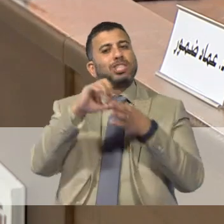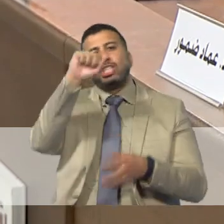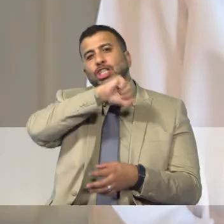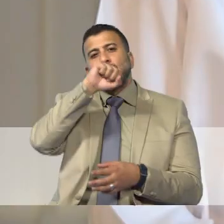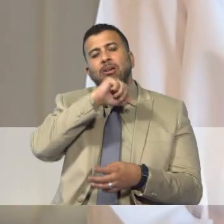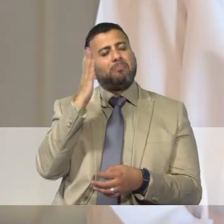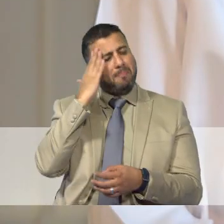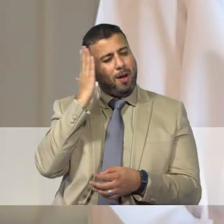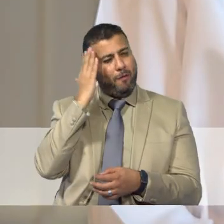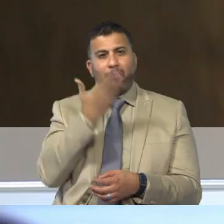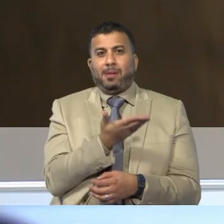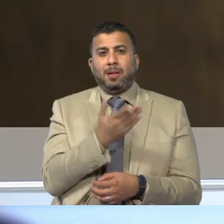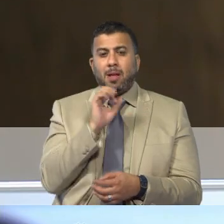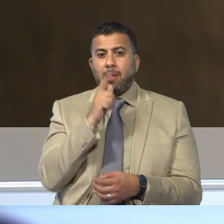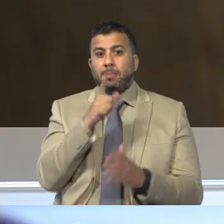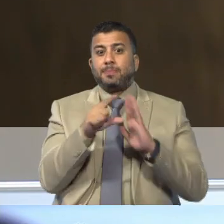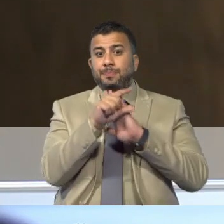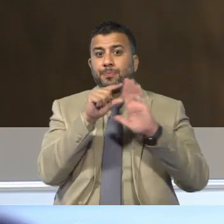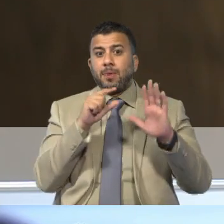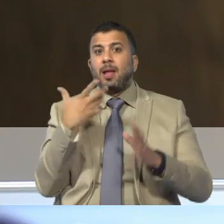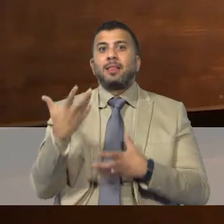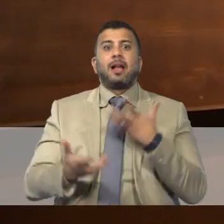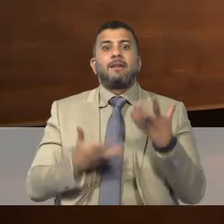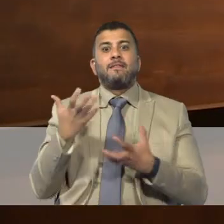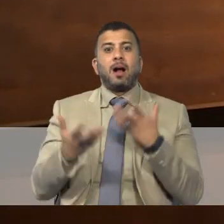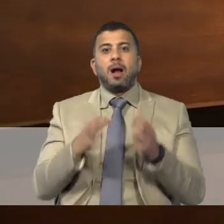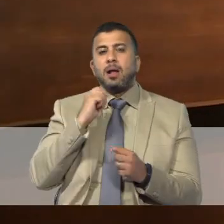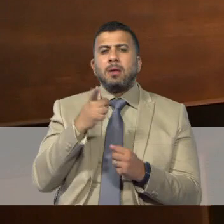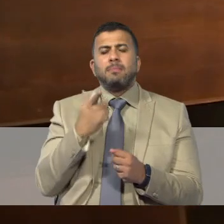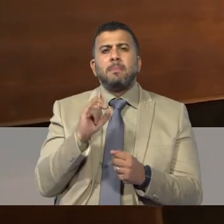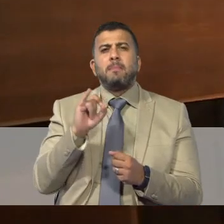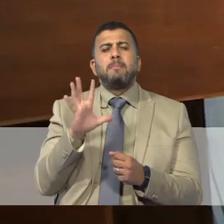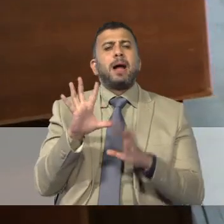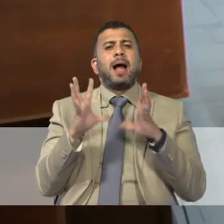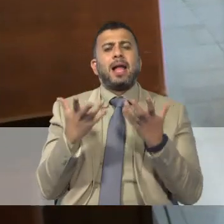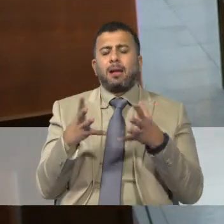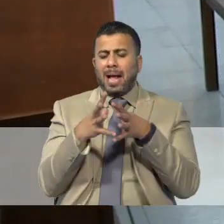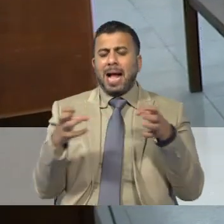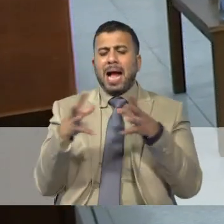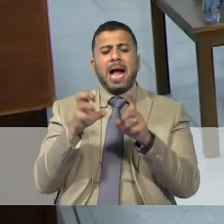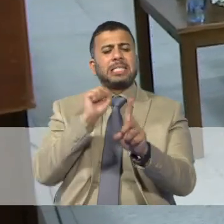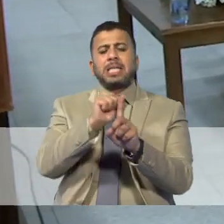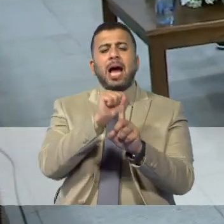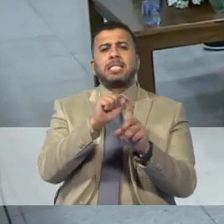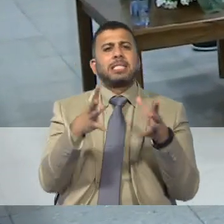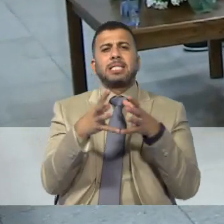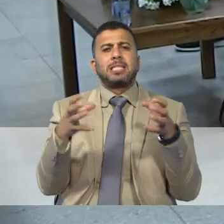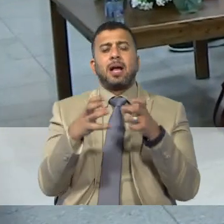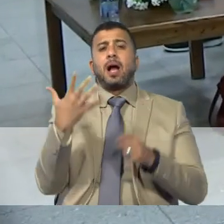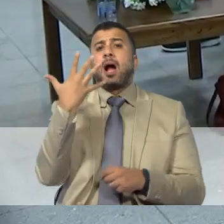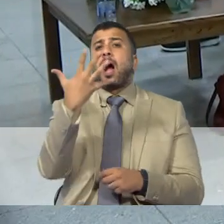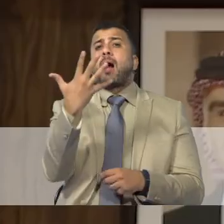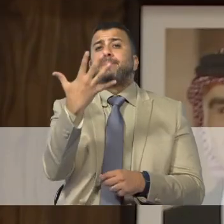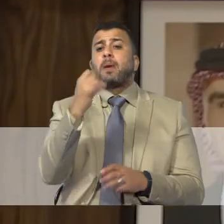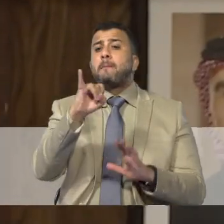السردي عنوان الرواية التفاعلية الماهية والخصائص، ويشمل 5 محاور